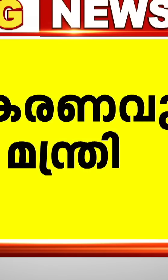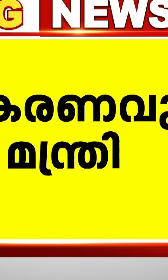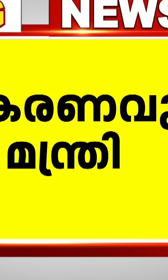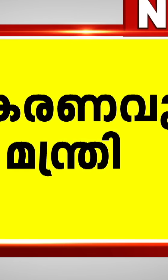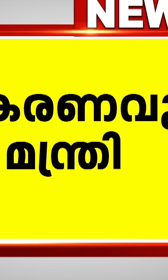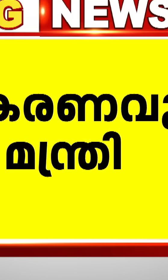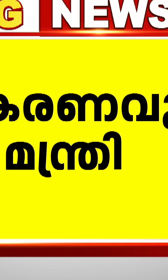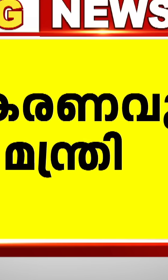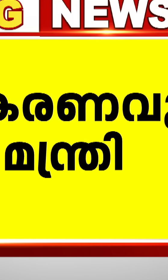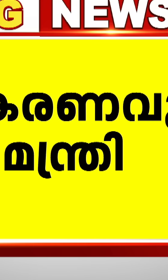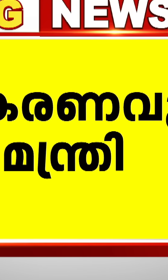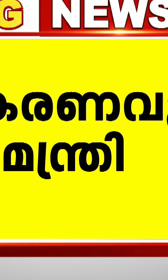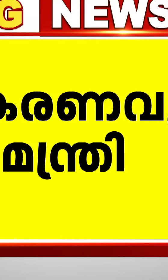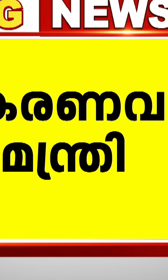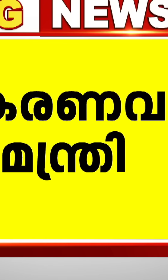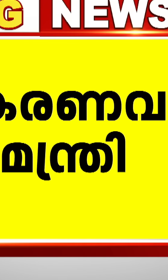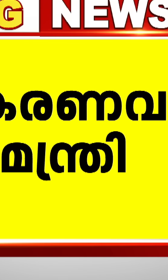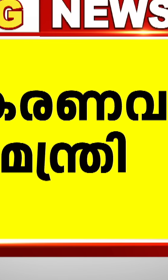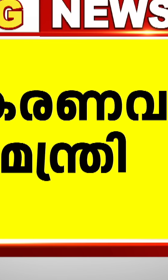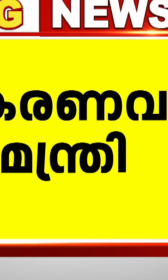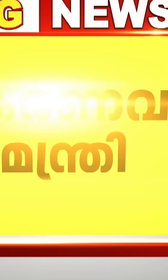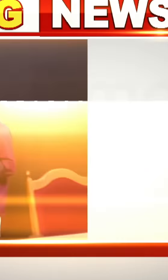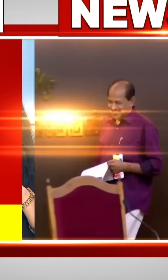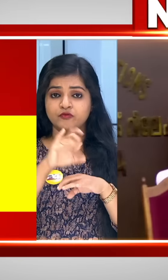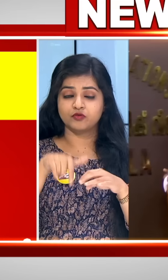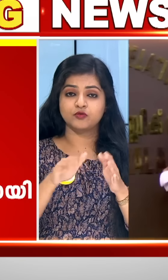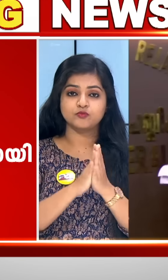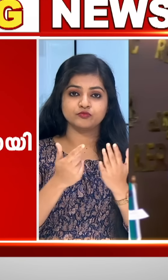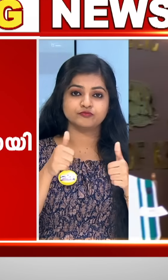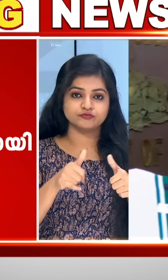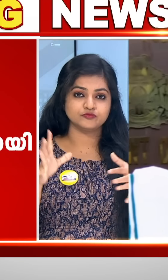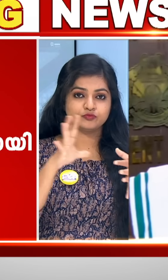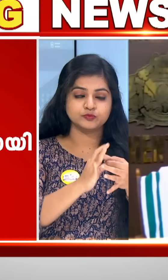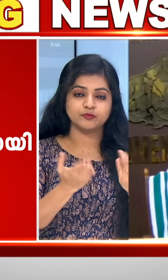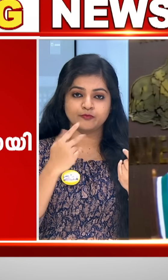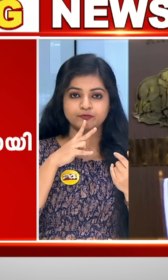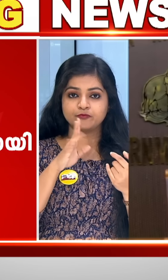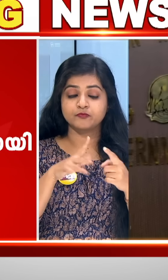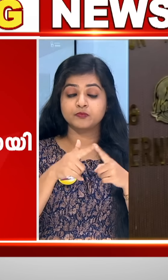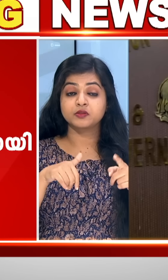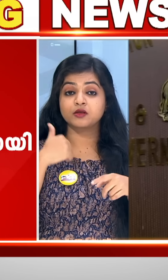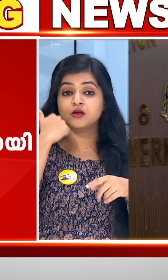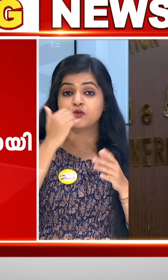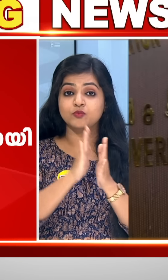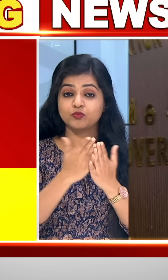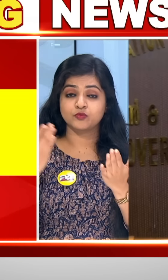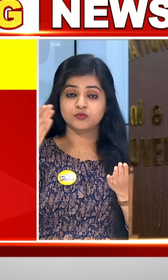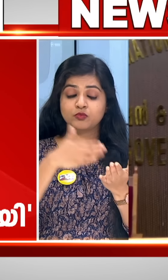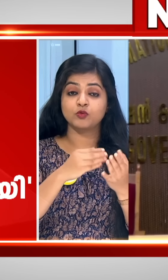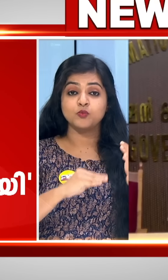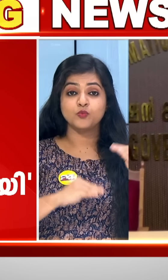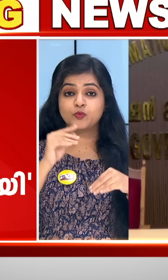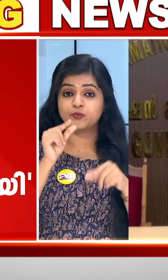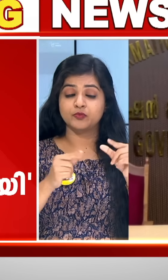പകരം മഞ്ഞക്കാർഡുകാർ വൈകിട്ട് വരെ മസ്റ്ററിങ് നടത്തും എന്നുള്ളതാണ് ഏറ്റവും പ്രധാനമായും വ്യക്തമാക്കിയിരുന്നത് പക്ഷേ മഞ്ഞക്കാർഡുകാർക്കും അതിൽ ഭൂരിഭാഗം പേർക്കും